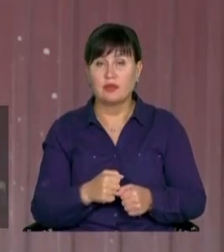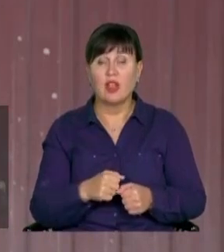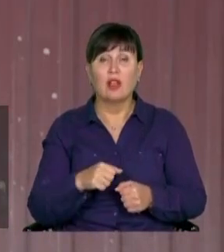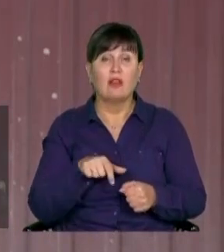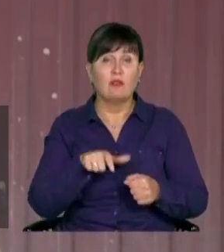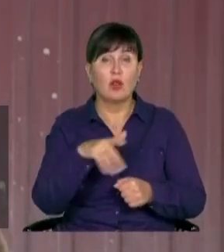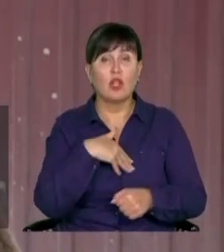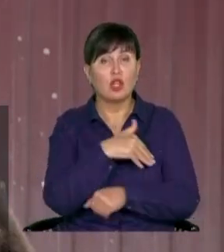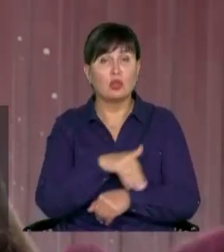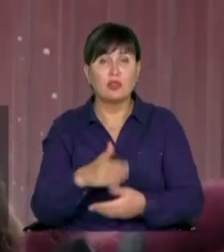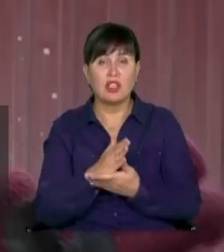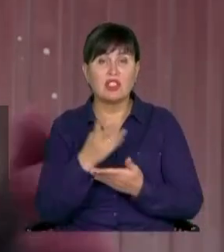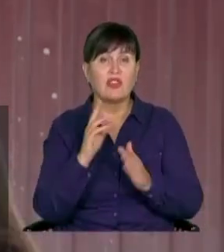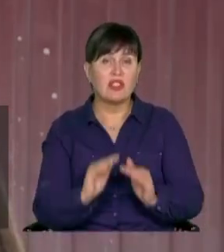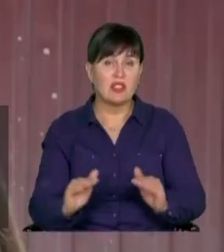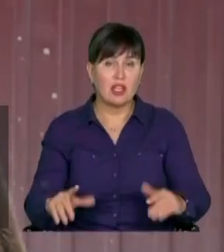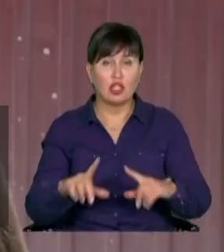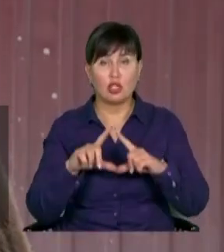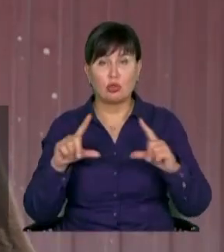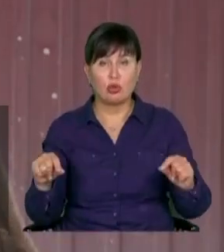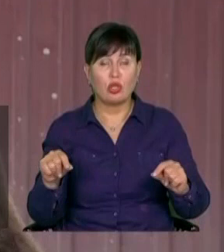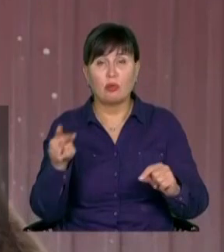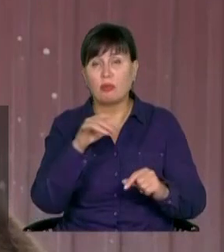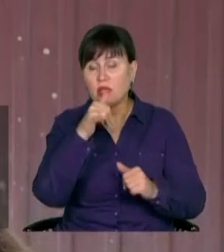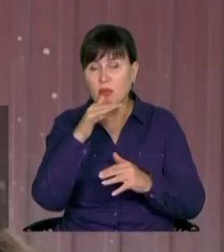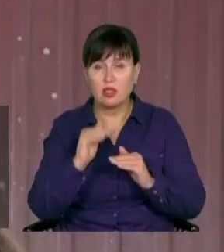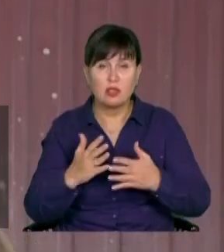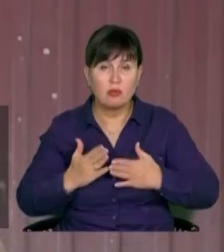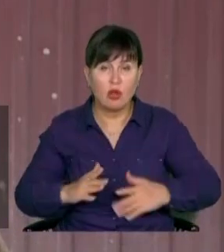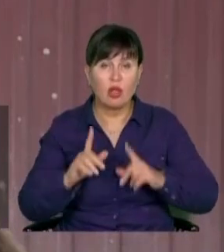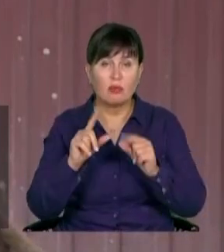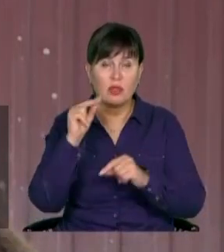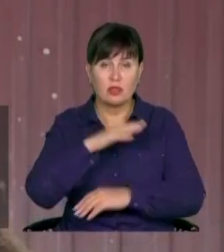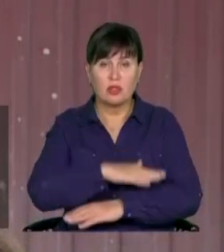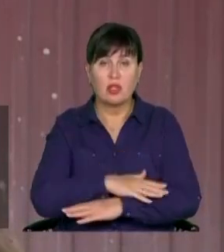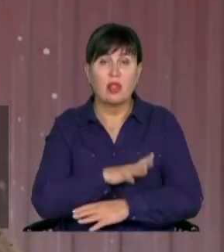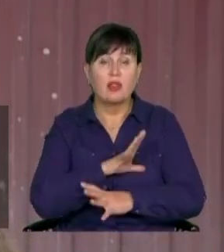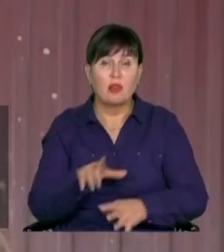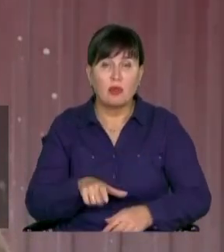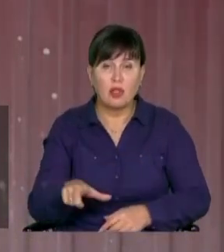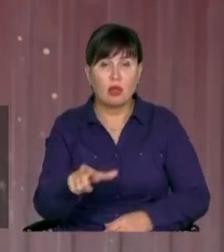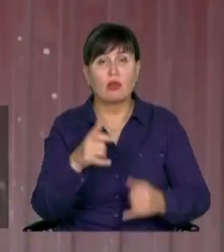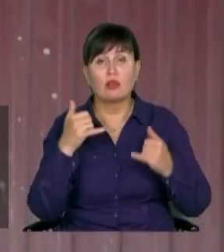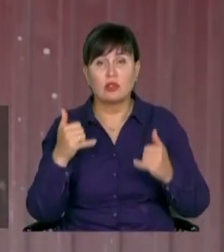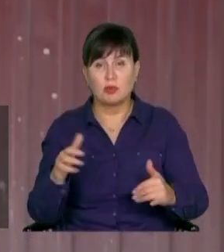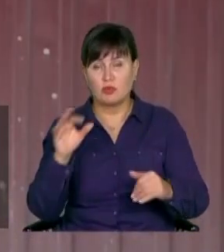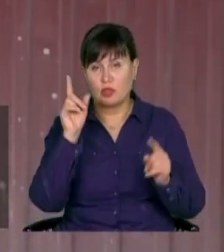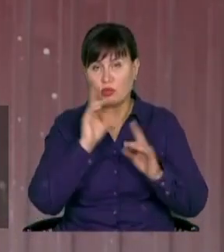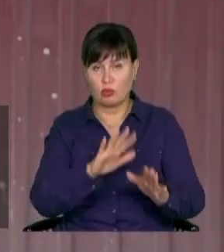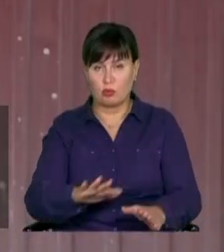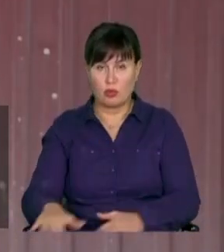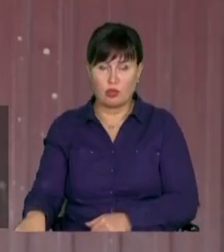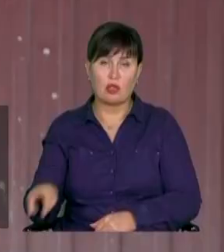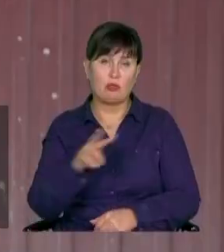Вдоль нашей улицы есть два детсада и школа. Мы не могли детей спокойно отправить на занятия. Не было тротуаров. Но теперь все неудобства позади.